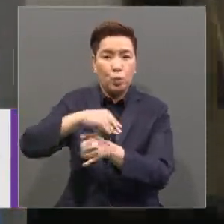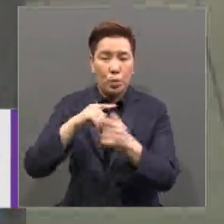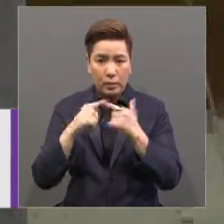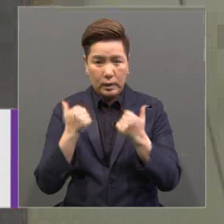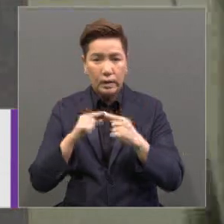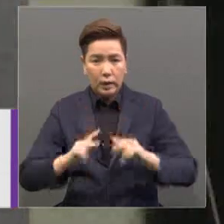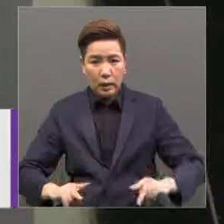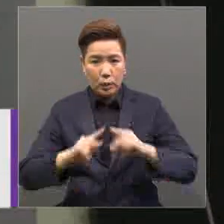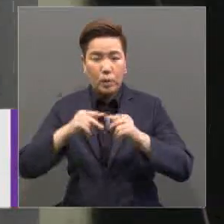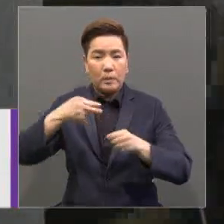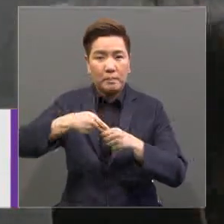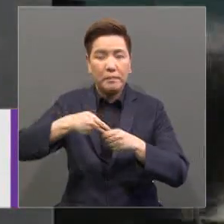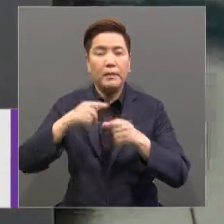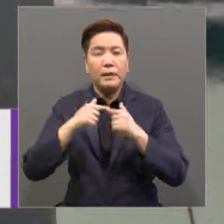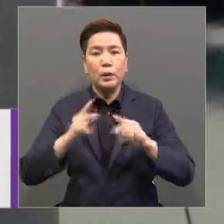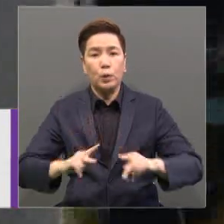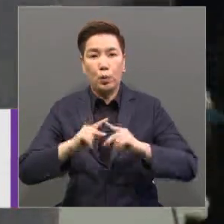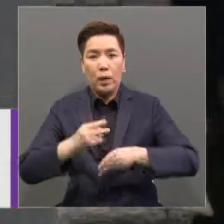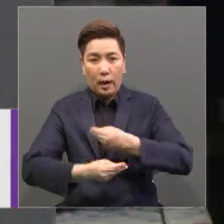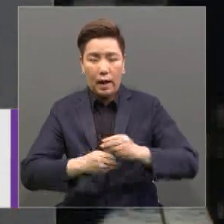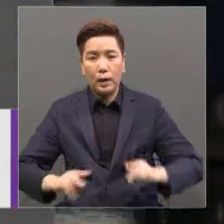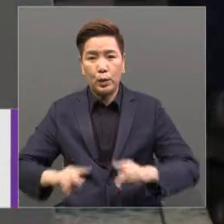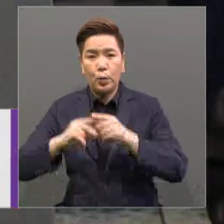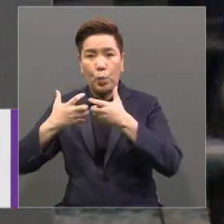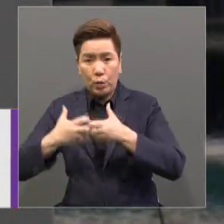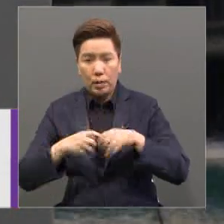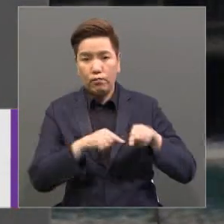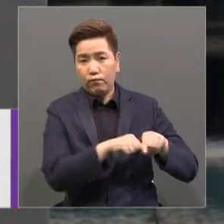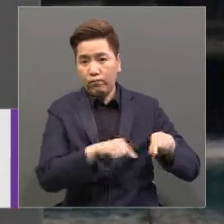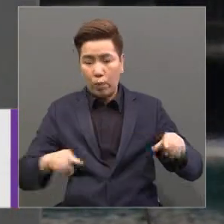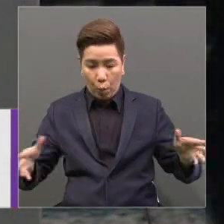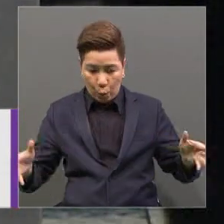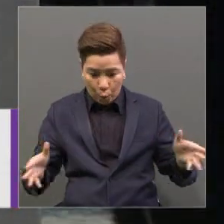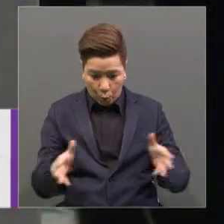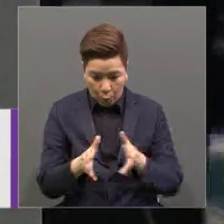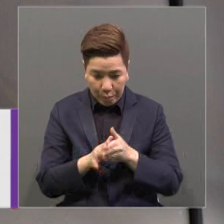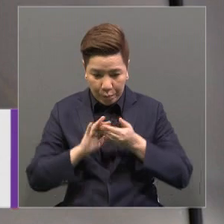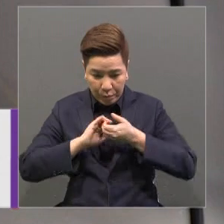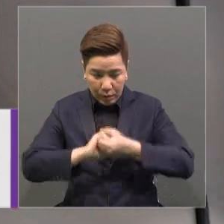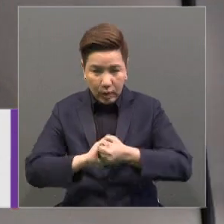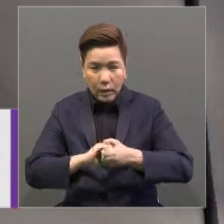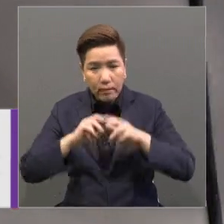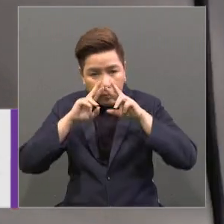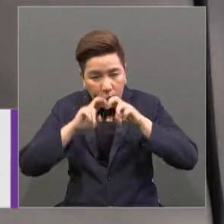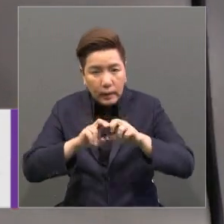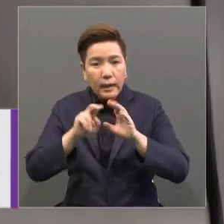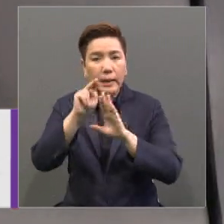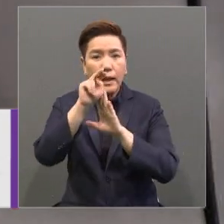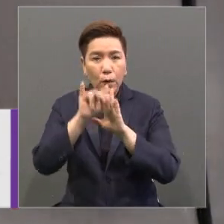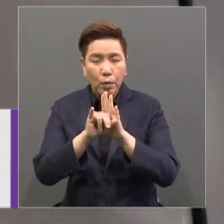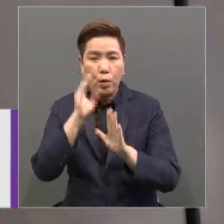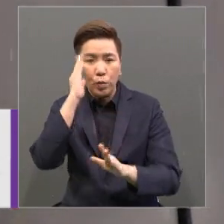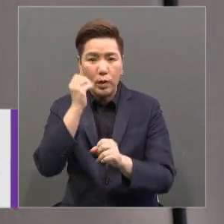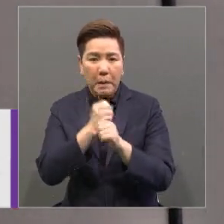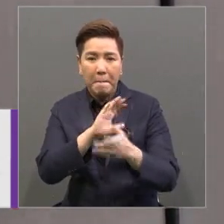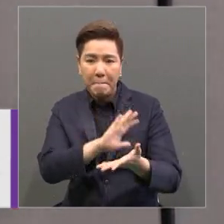แวดล้อมกระทรวงพลังงานกระทรวงพาณิชย์กระทรวงอุตสาหกรรมร่วมมือกับหน่วยงานที่เกี่ยวข้องไปศึกษาและกำหนดนโยบายรอง